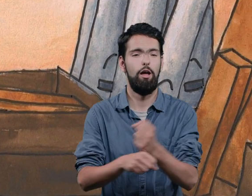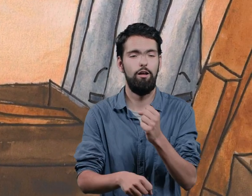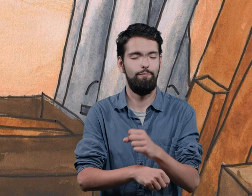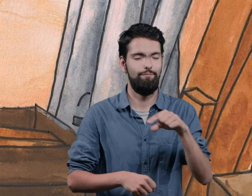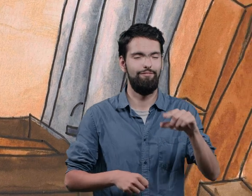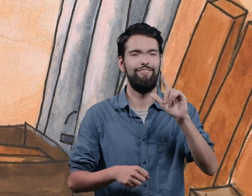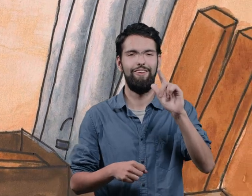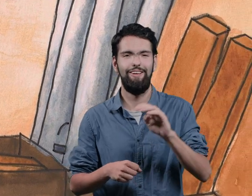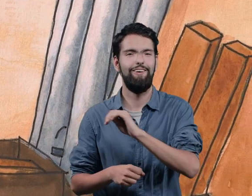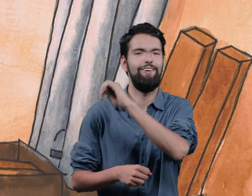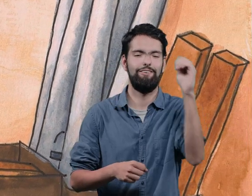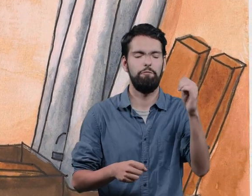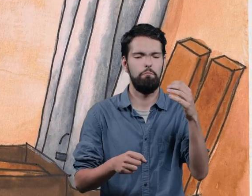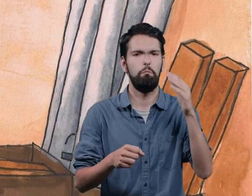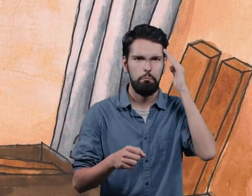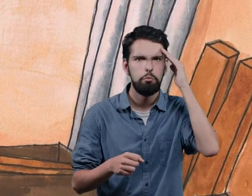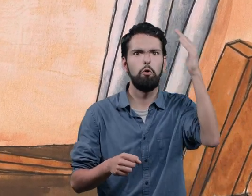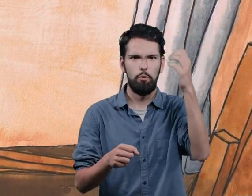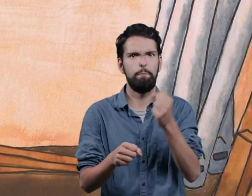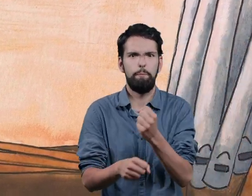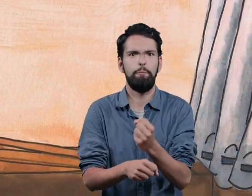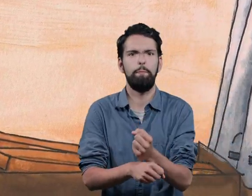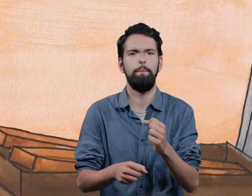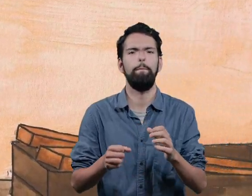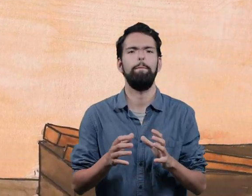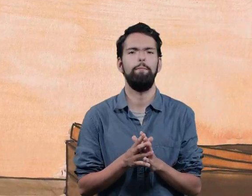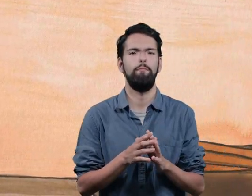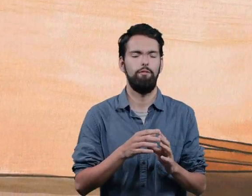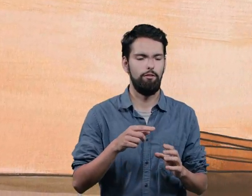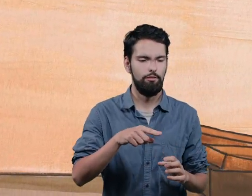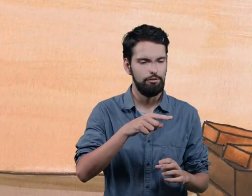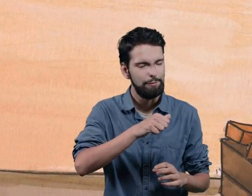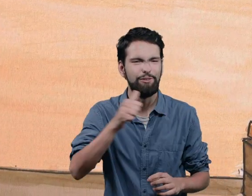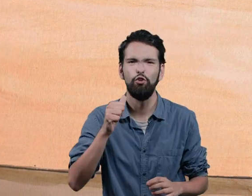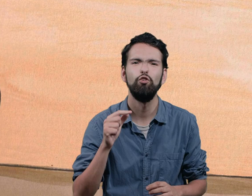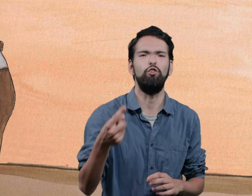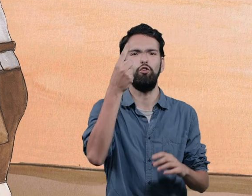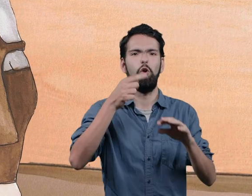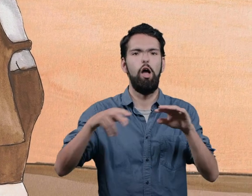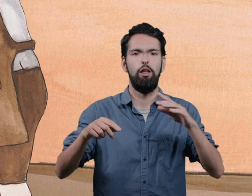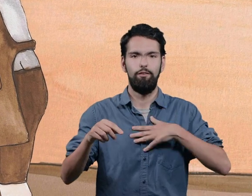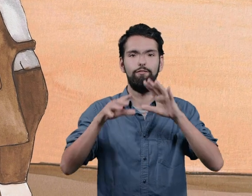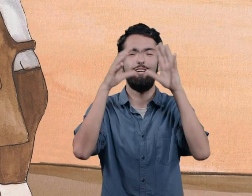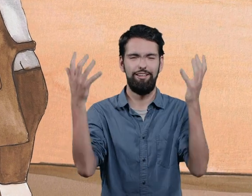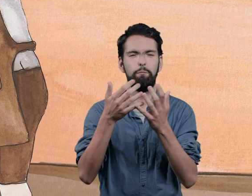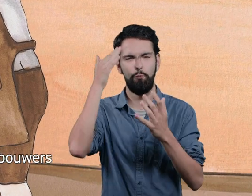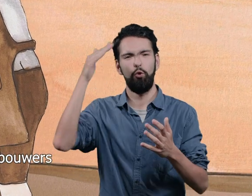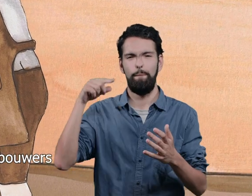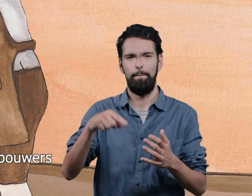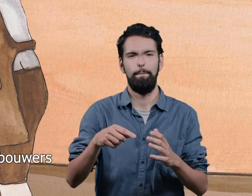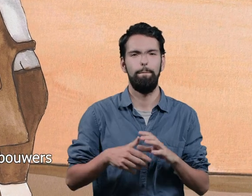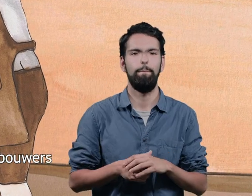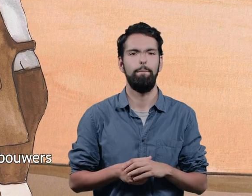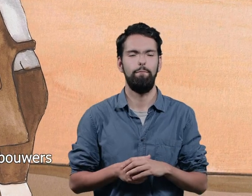orgelbouwen is in de 17e eeuw een bekend beroep. En de beste orgelbouwers zijn wereldberoemd. Een